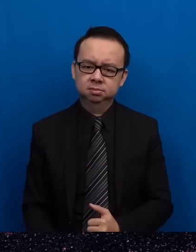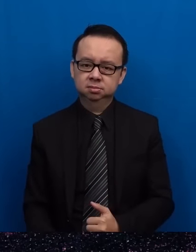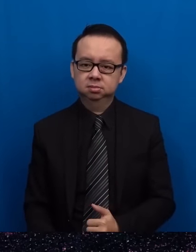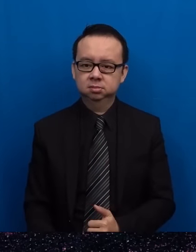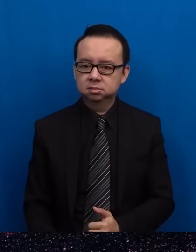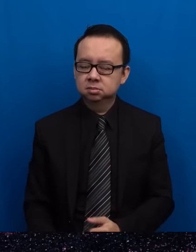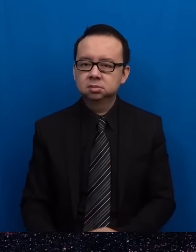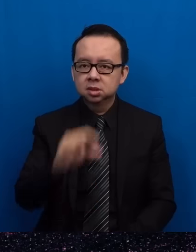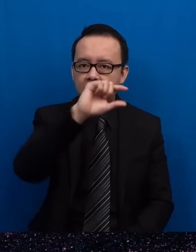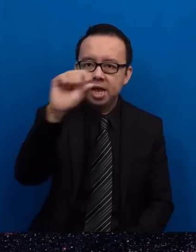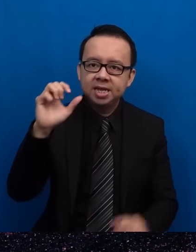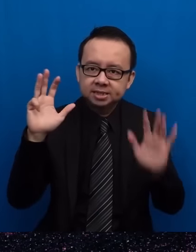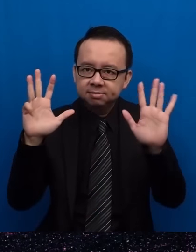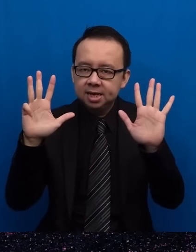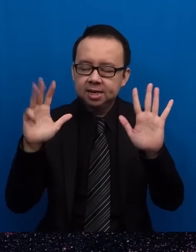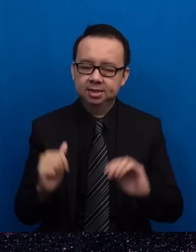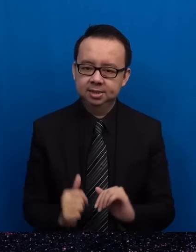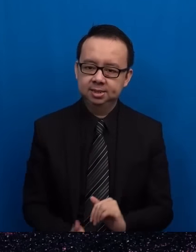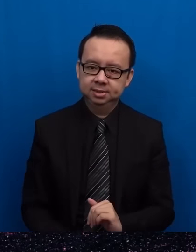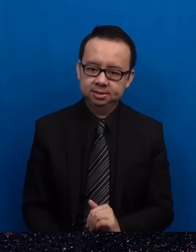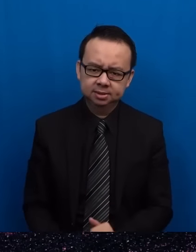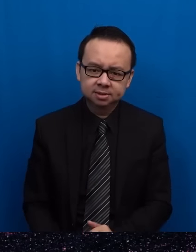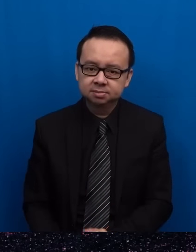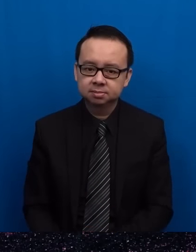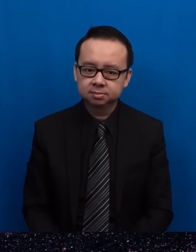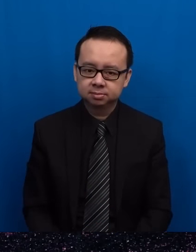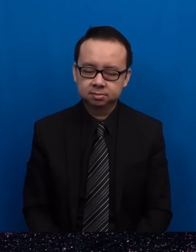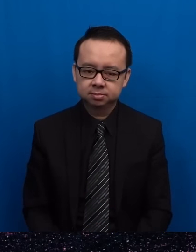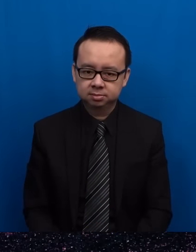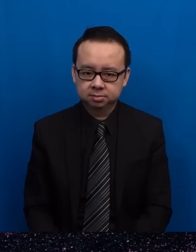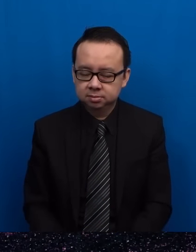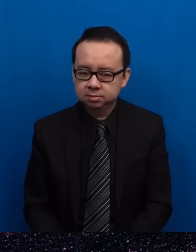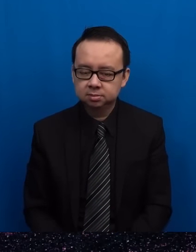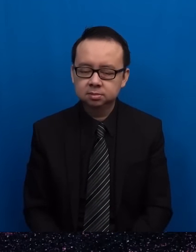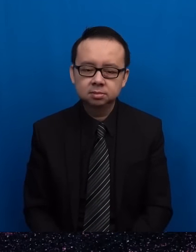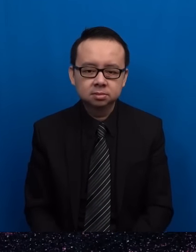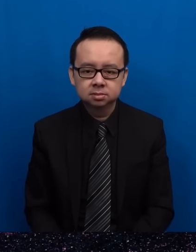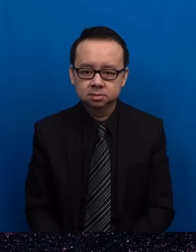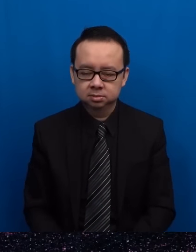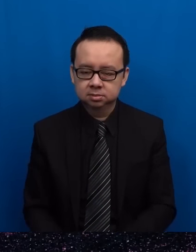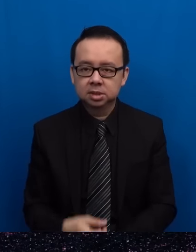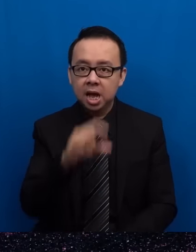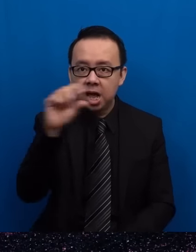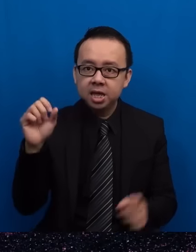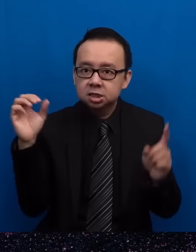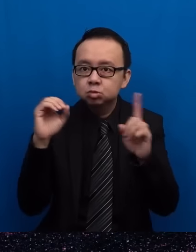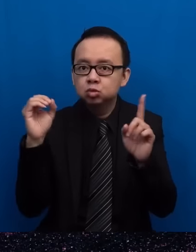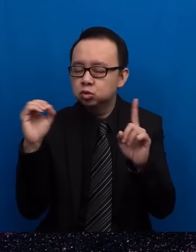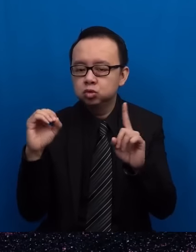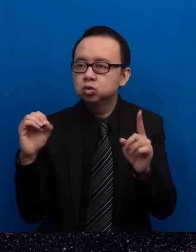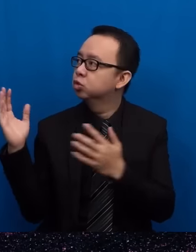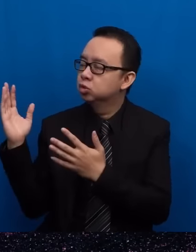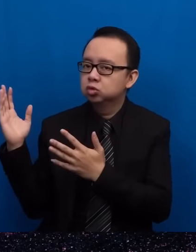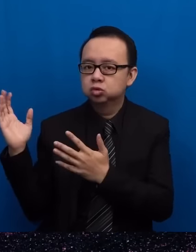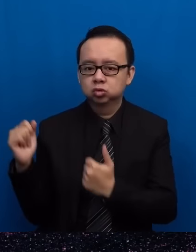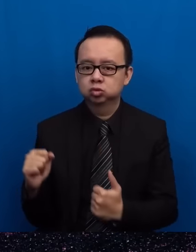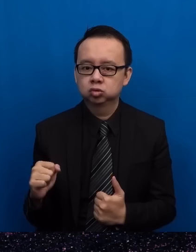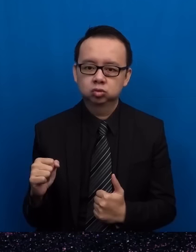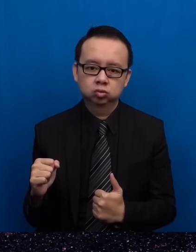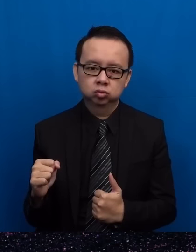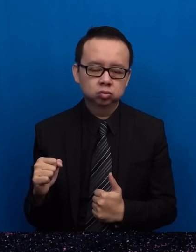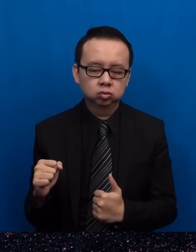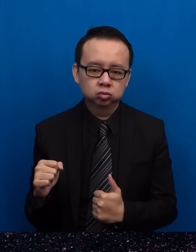yang memberi batu kepada anaknya jika ia meminta roti? Atau memberi ular jika ia meminta ikan? Jadi jika kamu